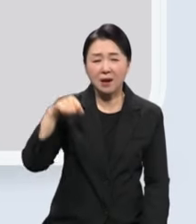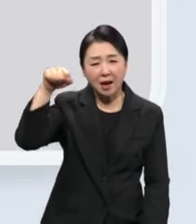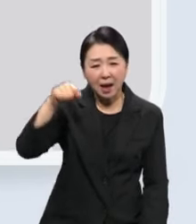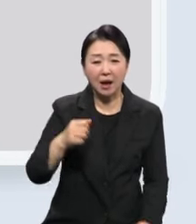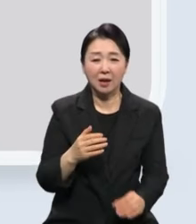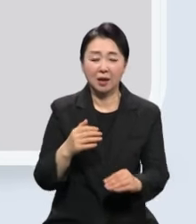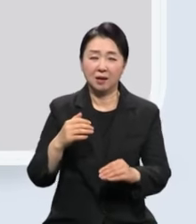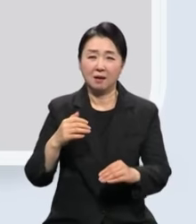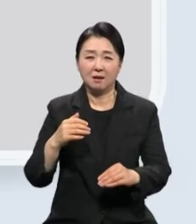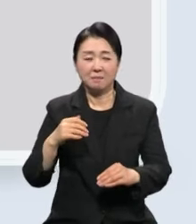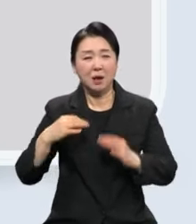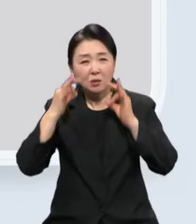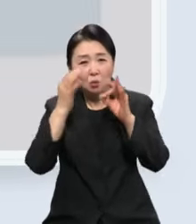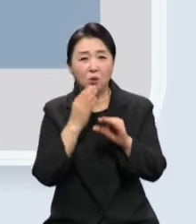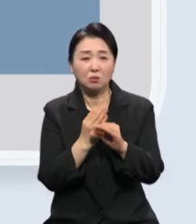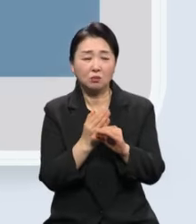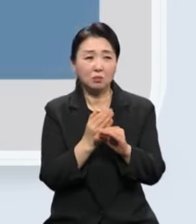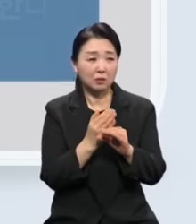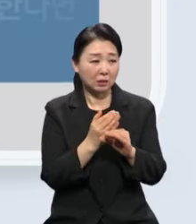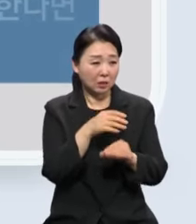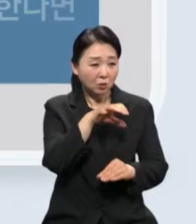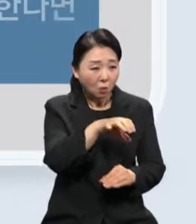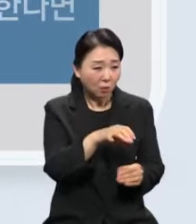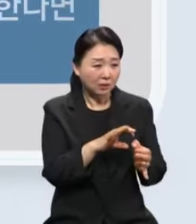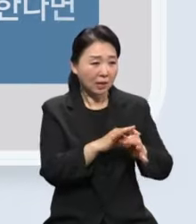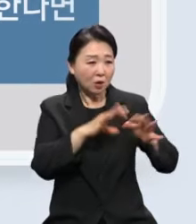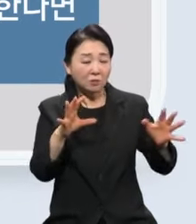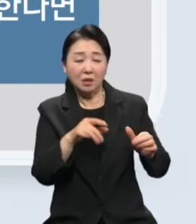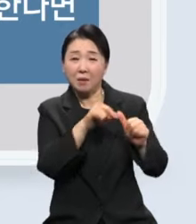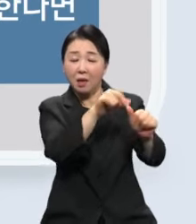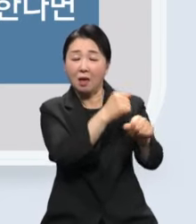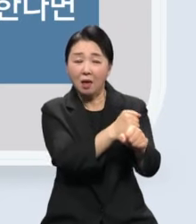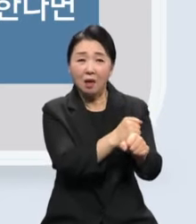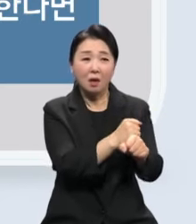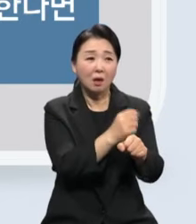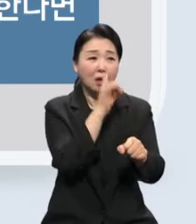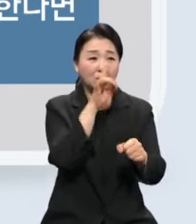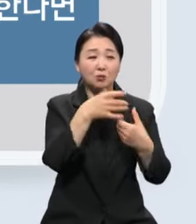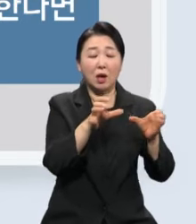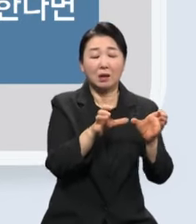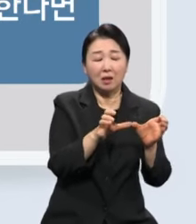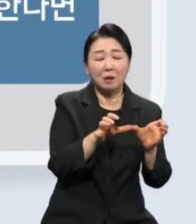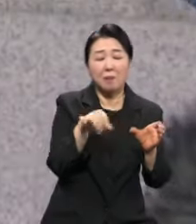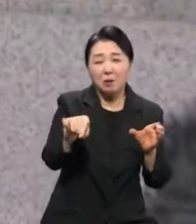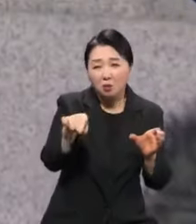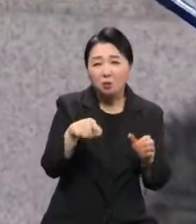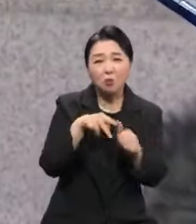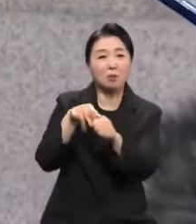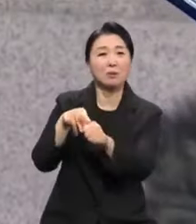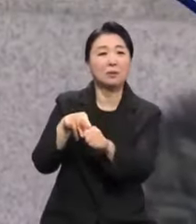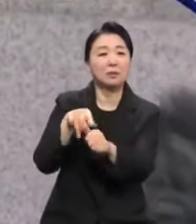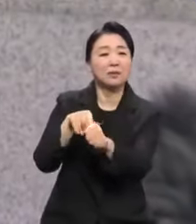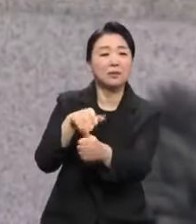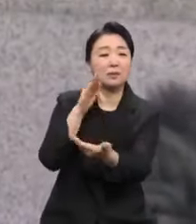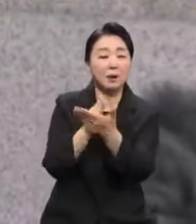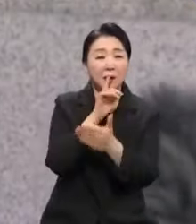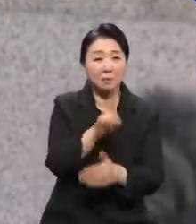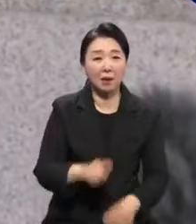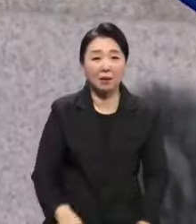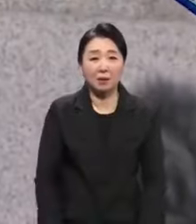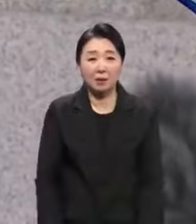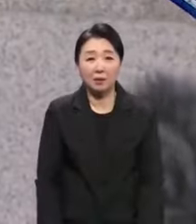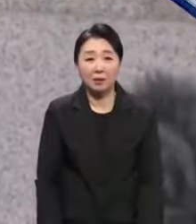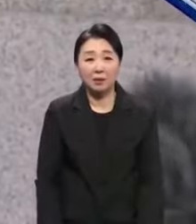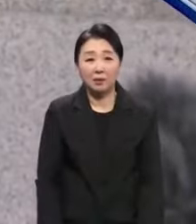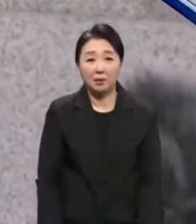사람을 여론조사 돌리니 힘이 빠진다며 중앙당이 후보를 흔들지 말아야 한다는 취지의 글을 올렸습니다. 여론조사에선 같은 지역